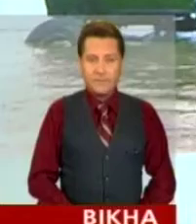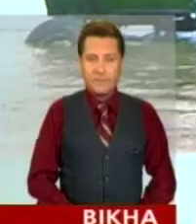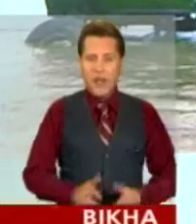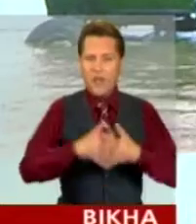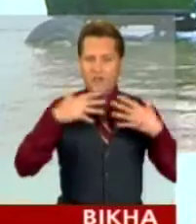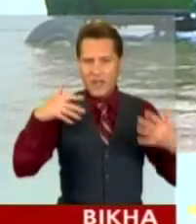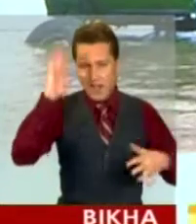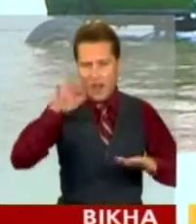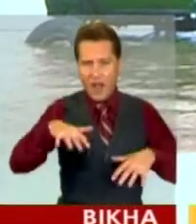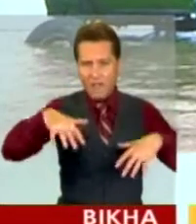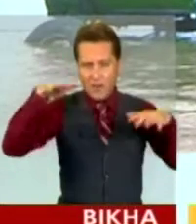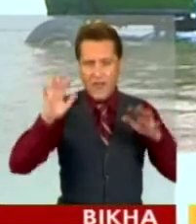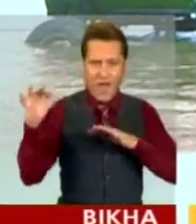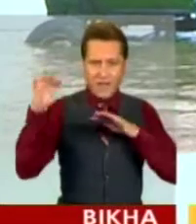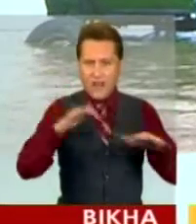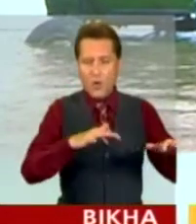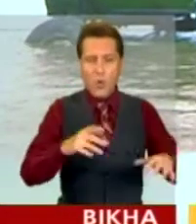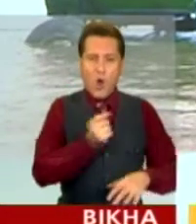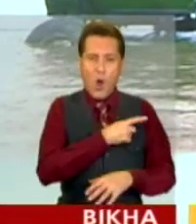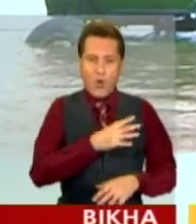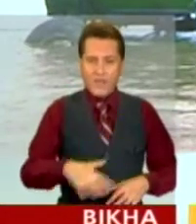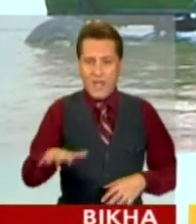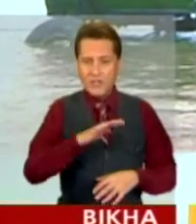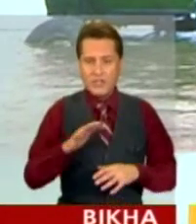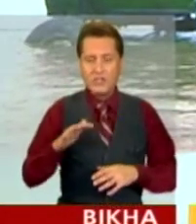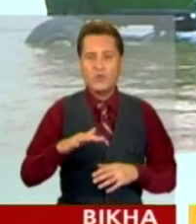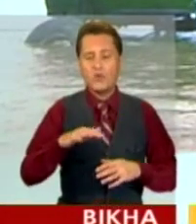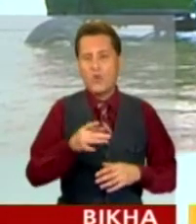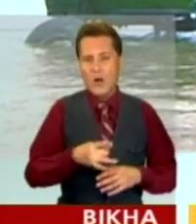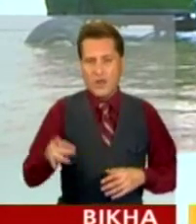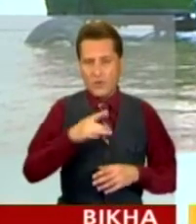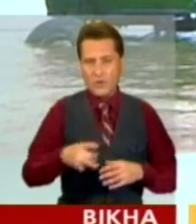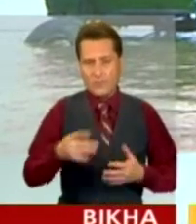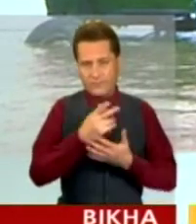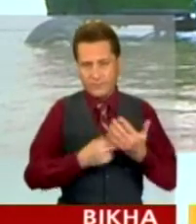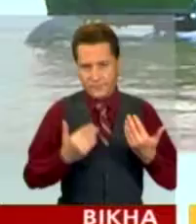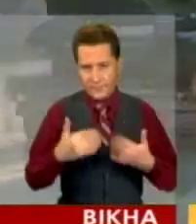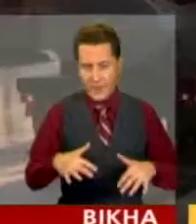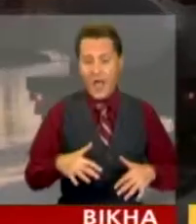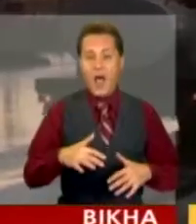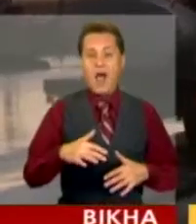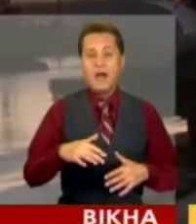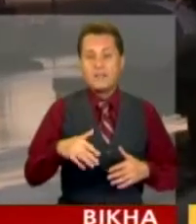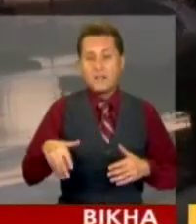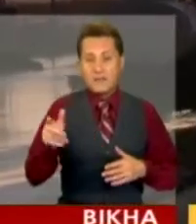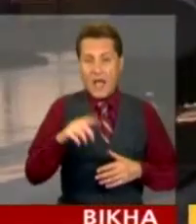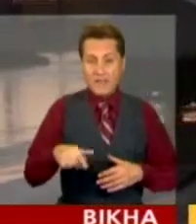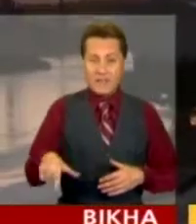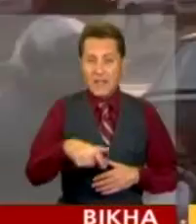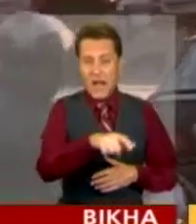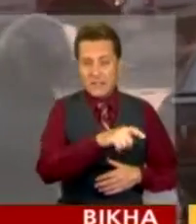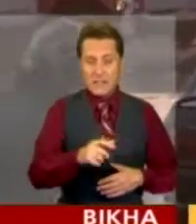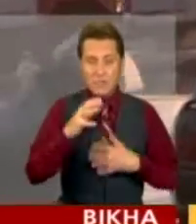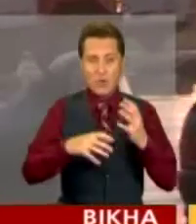Велика вода і далі атакує Одещину. Там залило ще один район – Татар-Бунарський. Потоки води вже дісталися навіть траси міжнародного